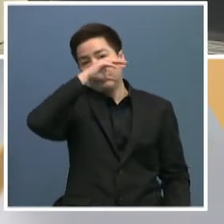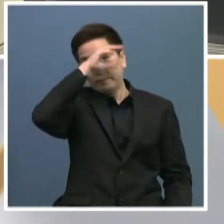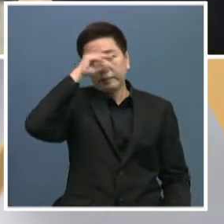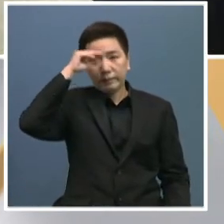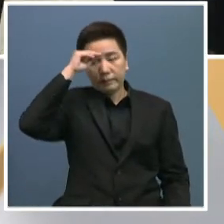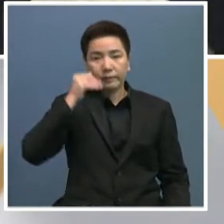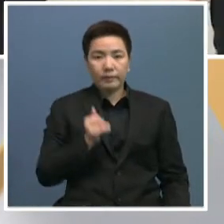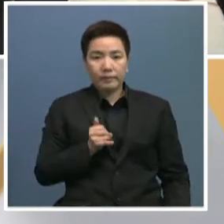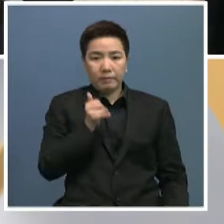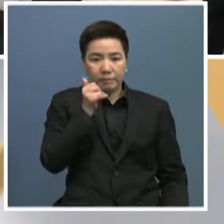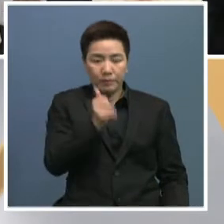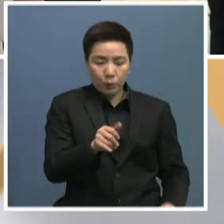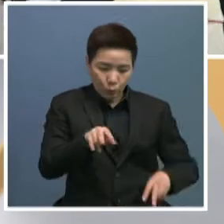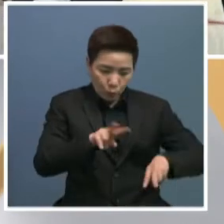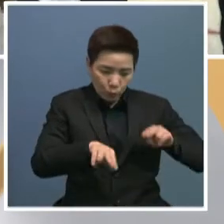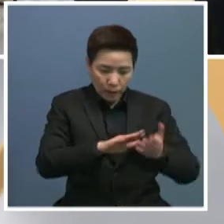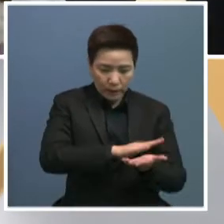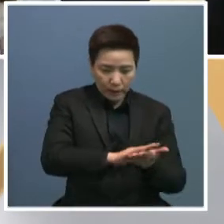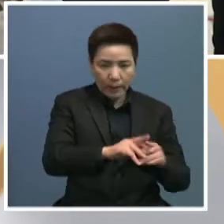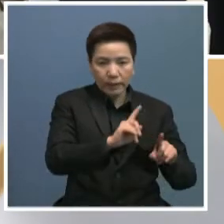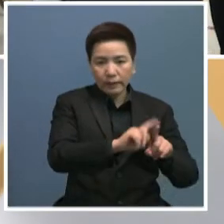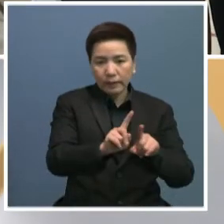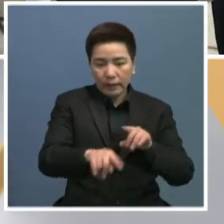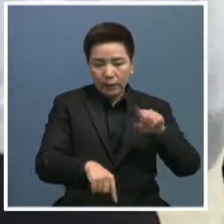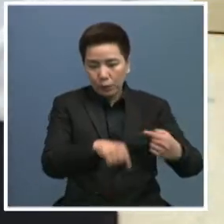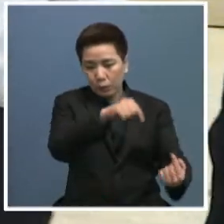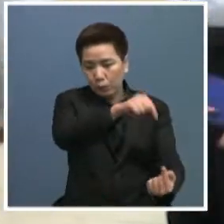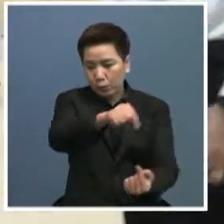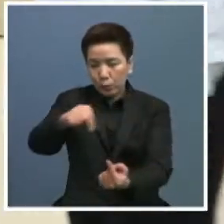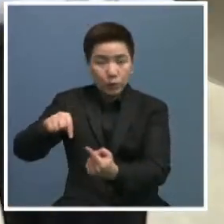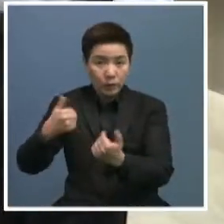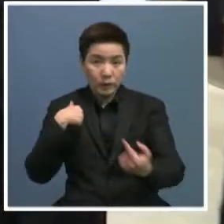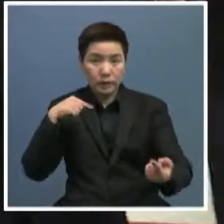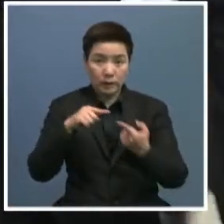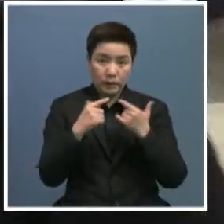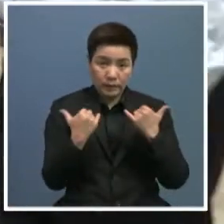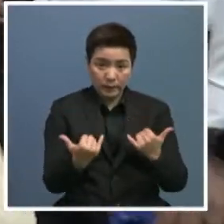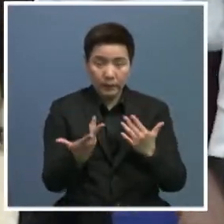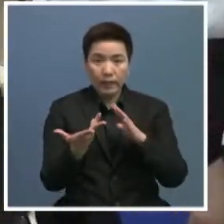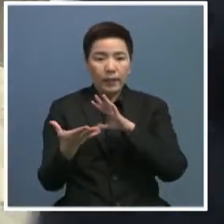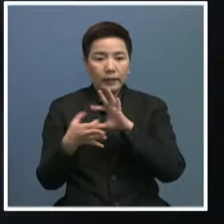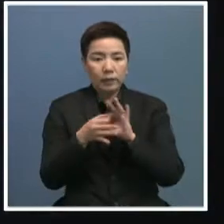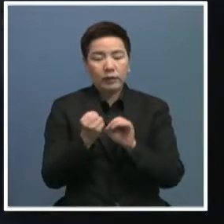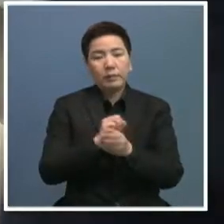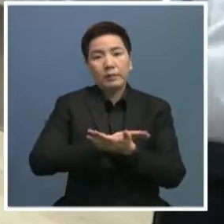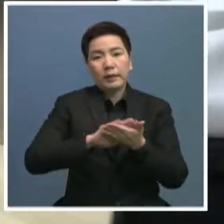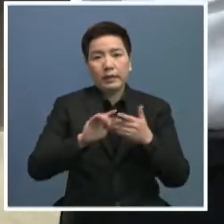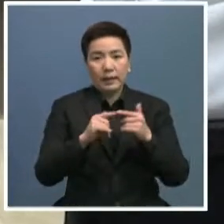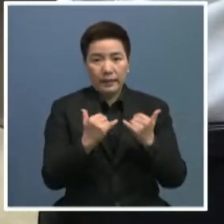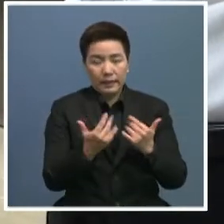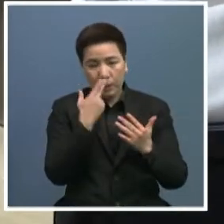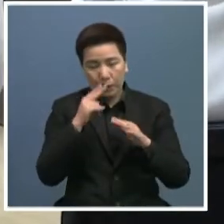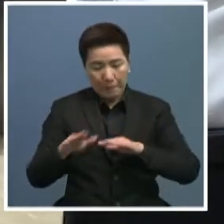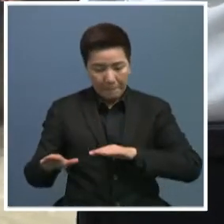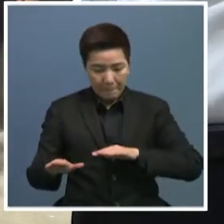ช่วยหลีกภัยเดินทางลงมาตรวจตราความเรียบร้อยด้วยตัวเองเลยนะคะสำหรับเรื่องของการที่ตาทำความสะอาดแล้วก็